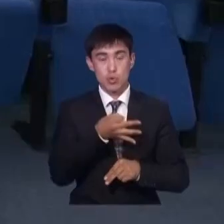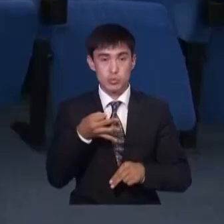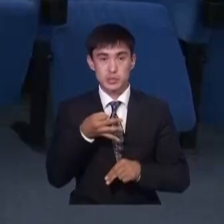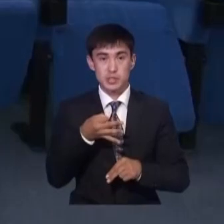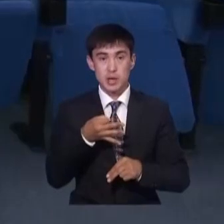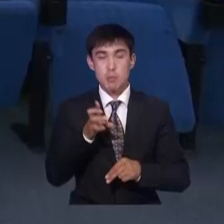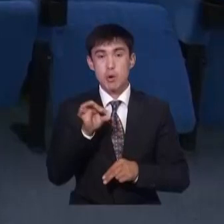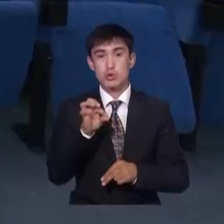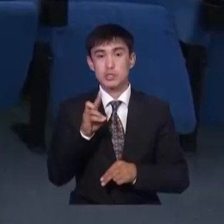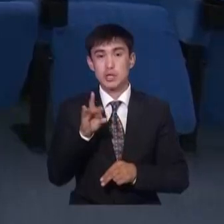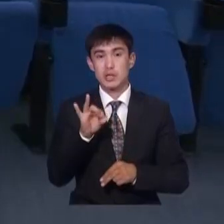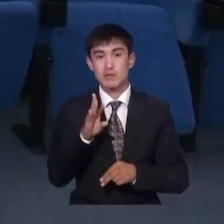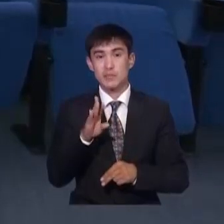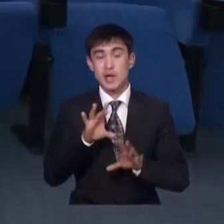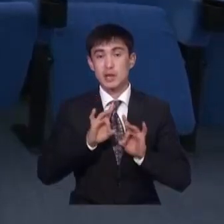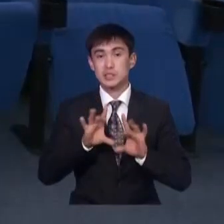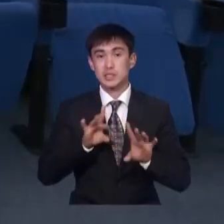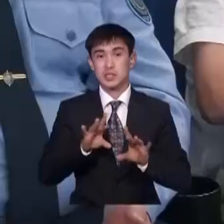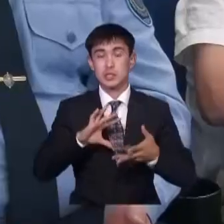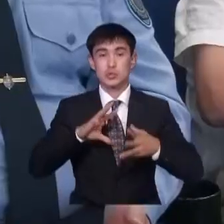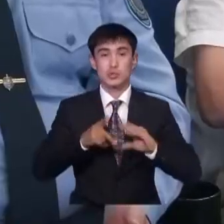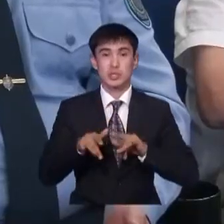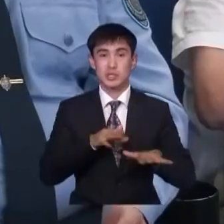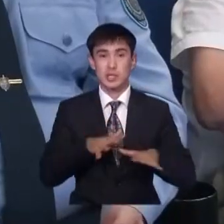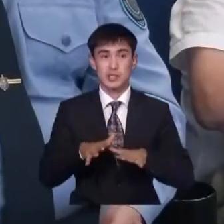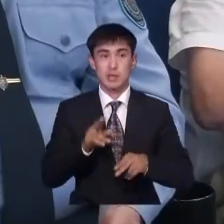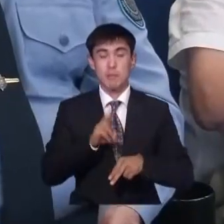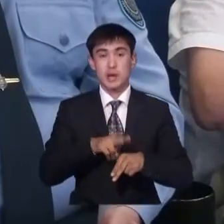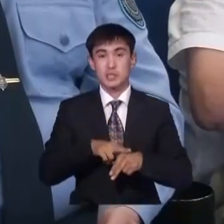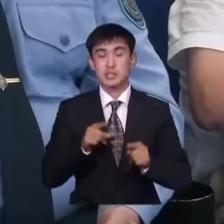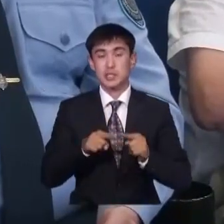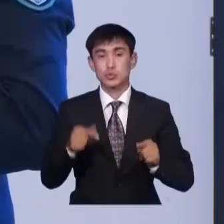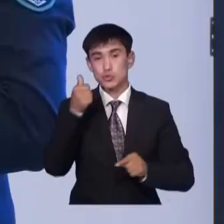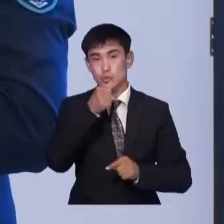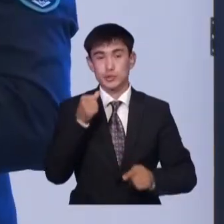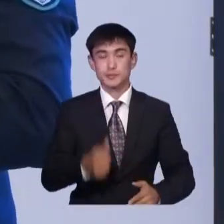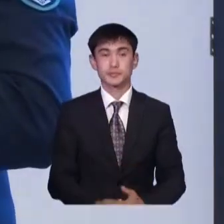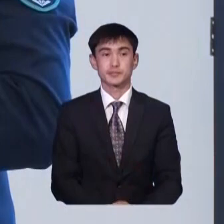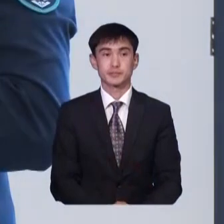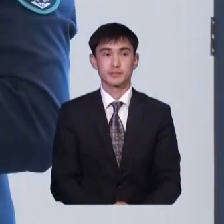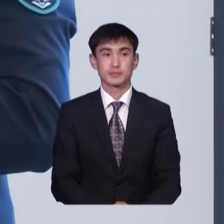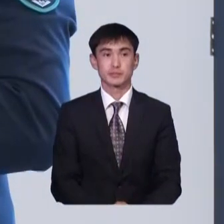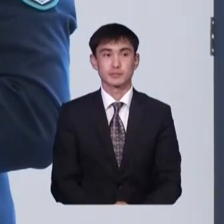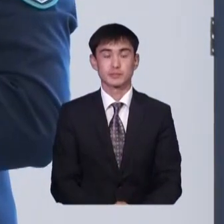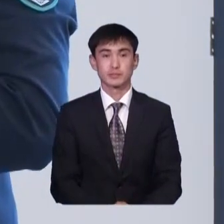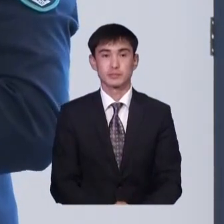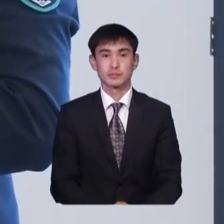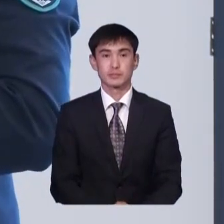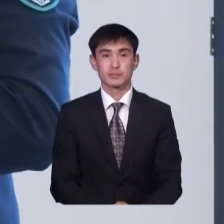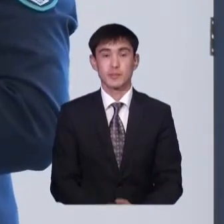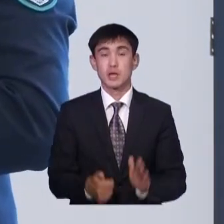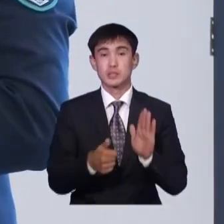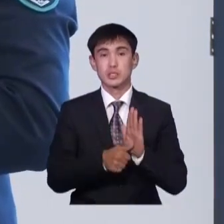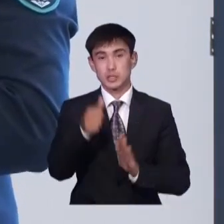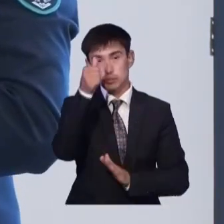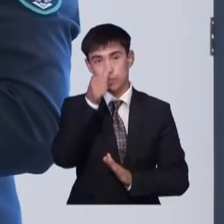области Бауржан Аленов вкратце озвучил результаты деятельности полиции за текущий год. Криминогенная ситуация в регионе. За 6